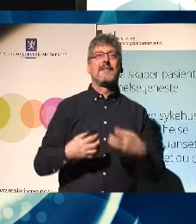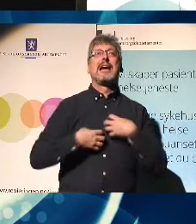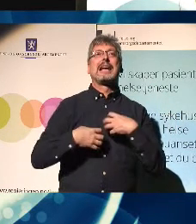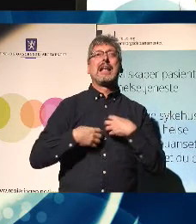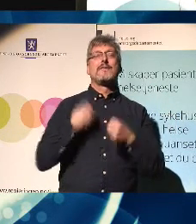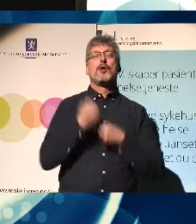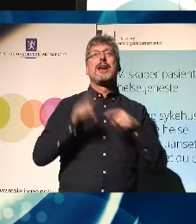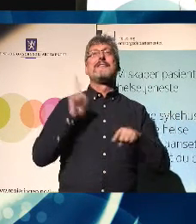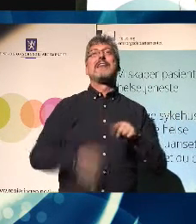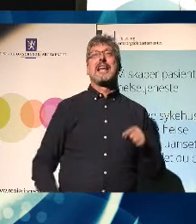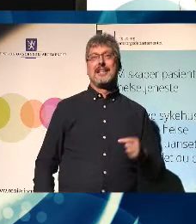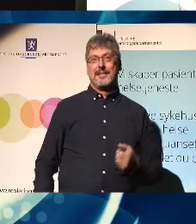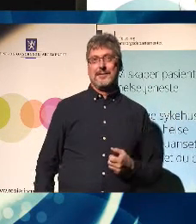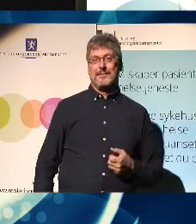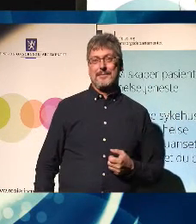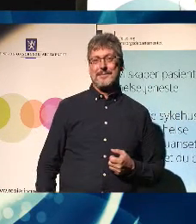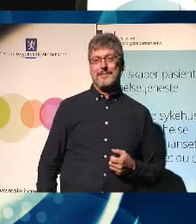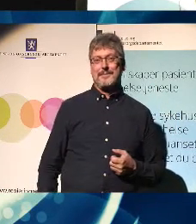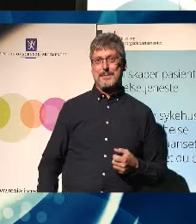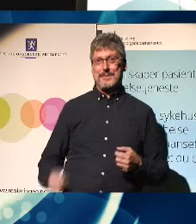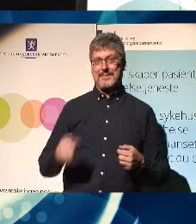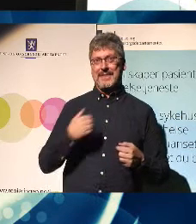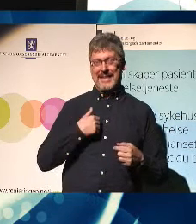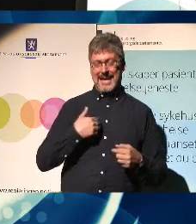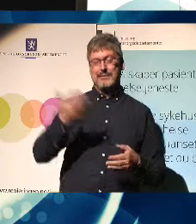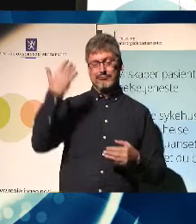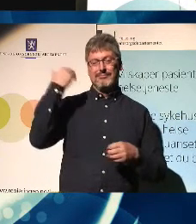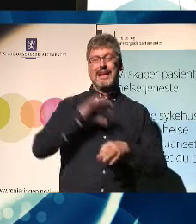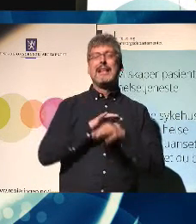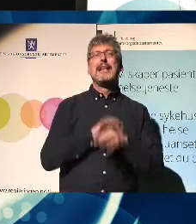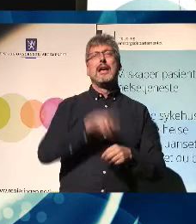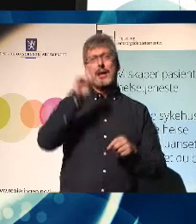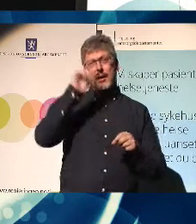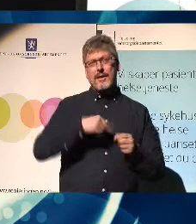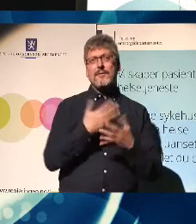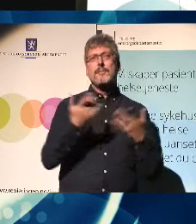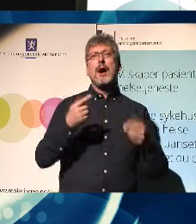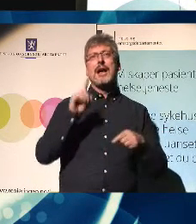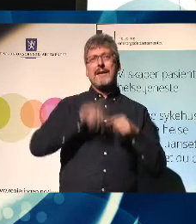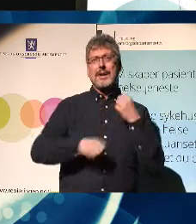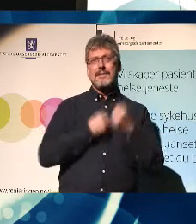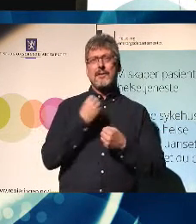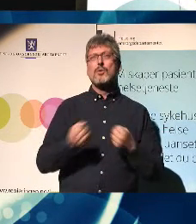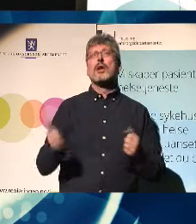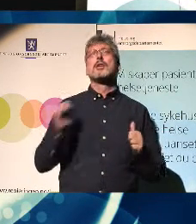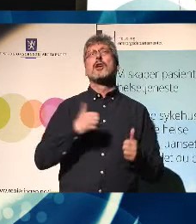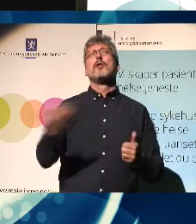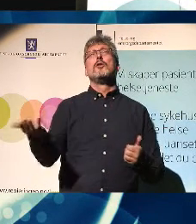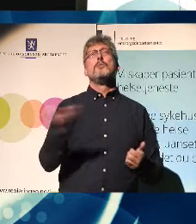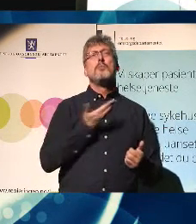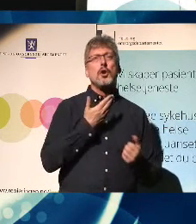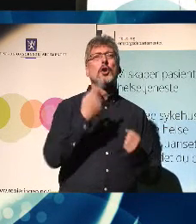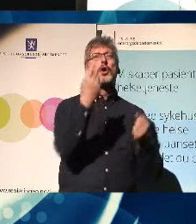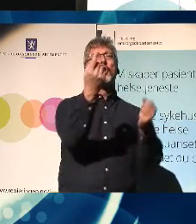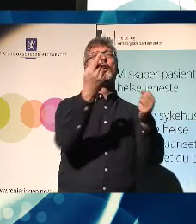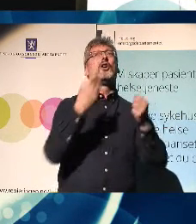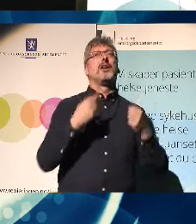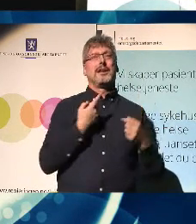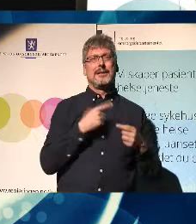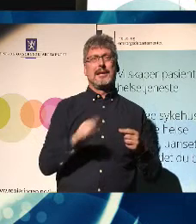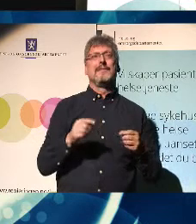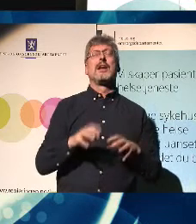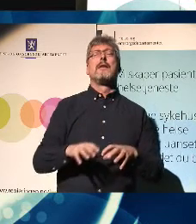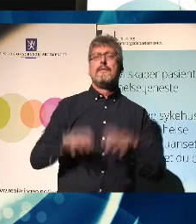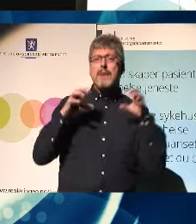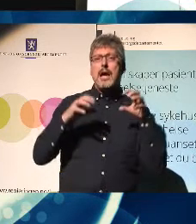gjøre feil. Og jeg jo opprinnelig lege og vet at hvor mange feil vi gjør, det skal utrolig mye til. For at det verre å gjøre